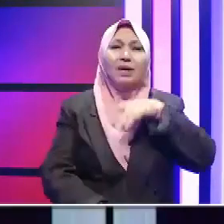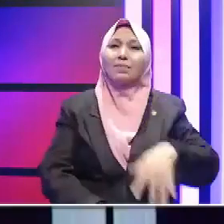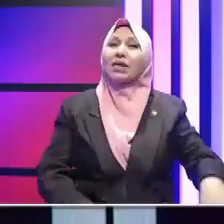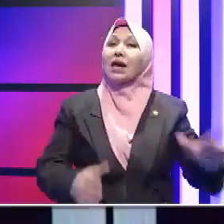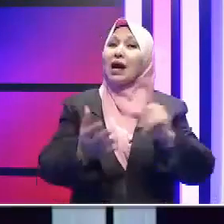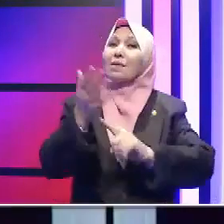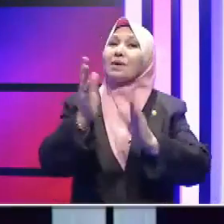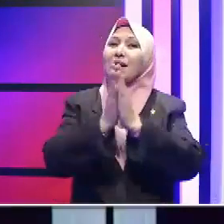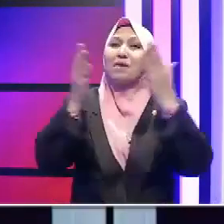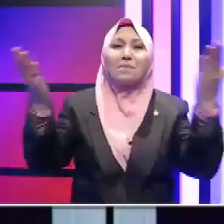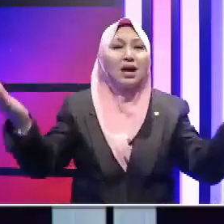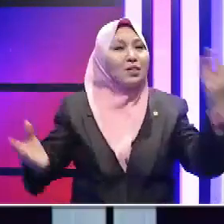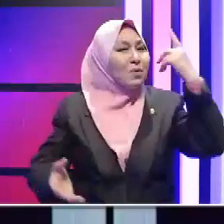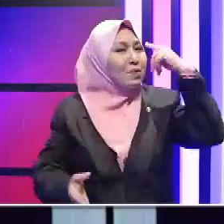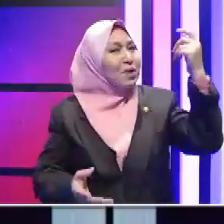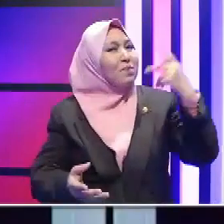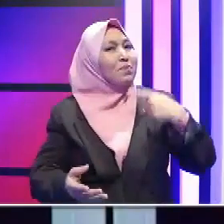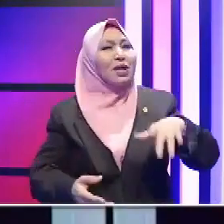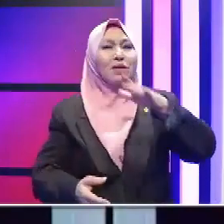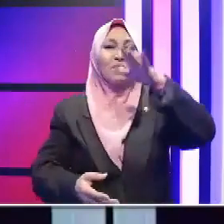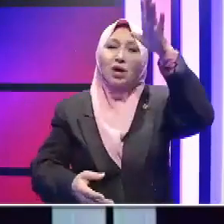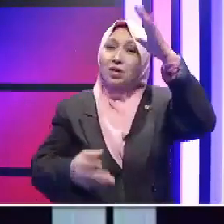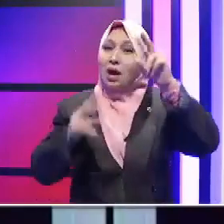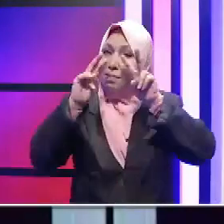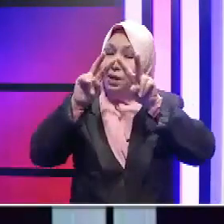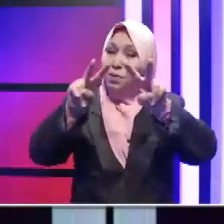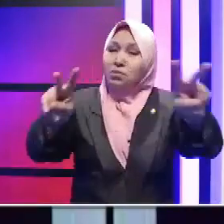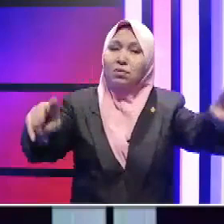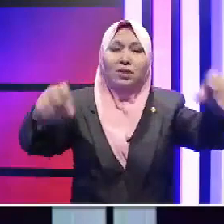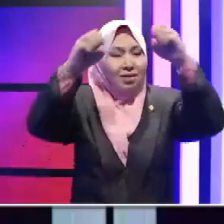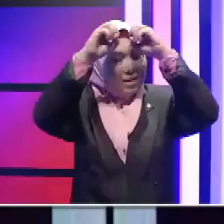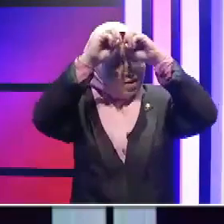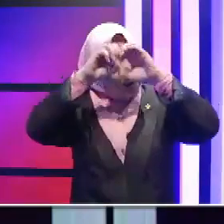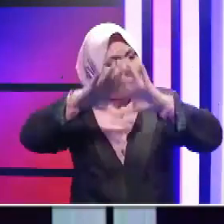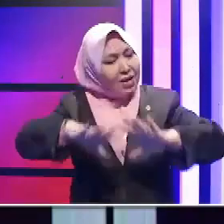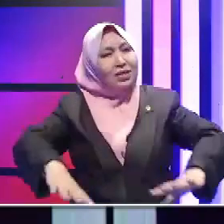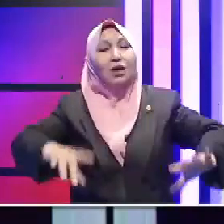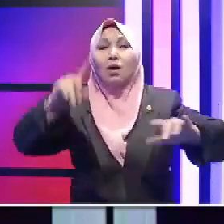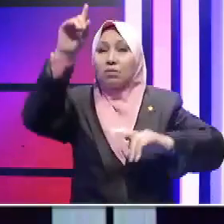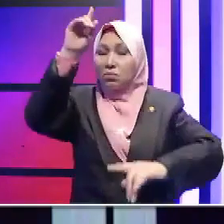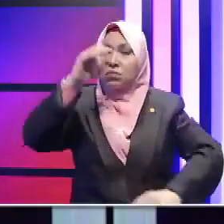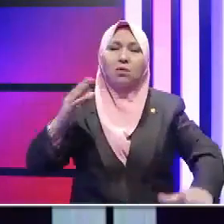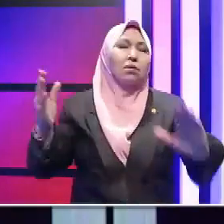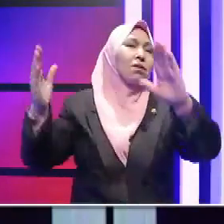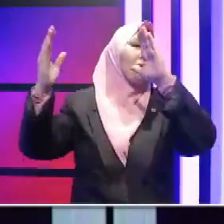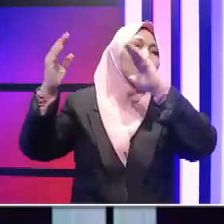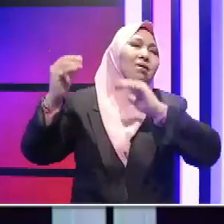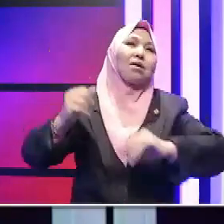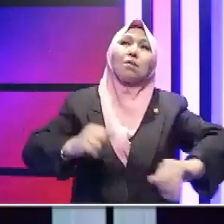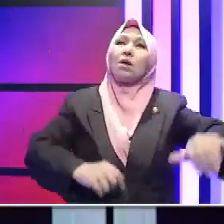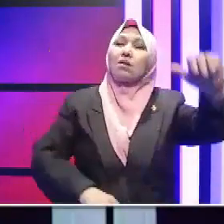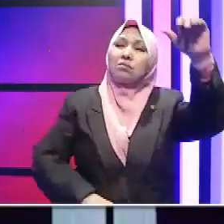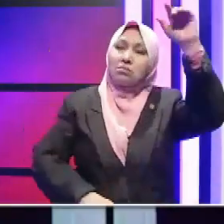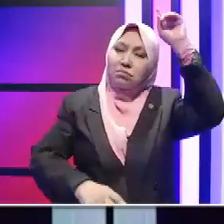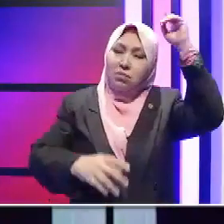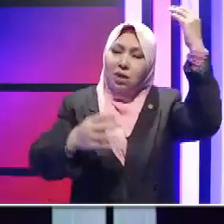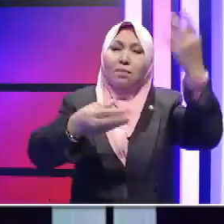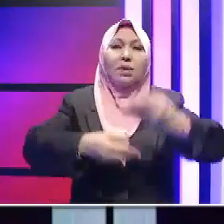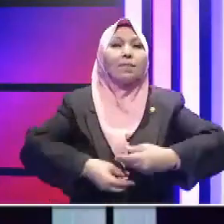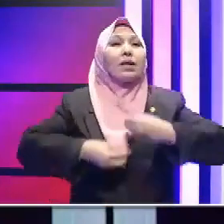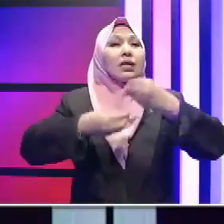apa kabar tuanku and ibu ayah para penonton yang dirahmati Allah sekalian mudah-mudahan Allah ta'ala mengurniakan